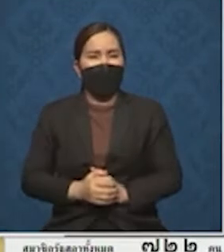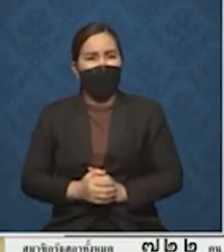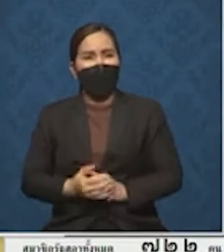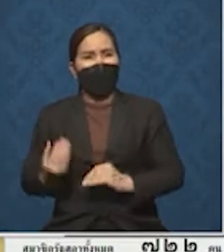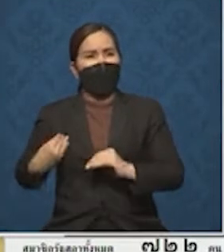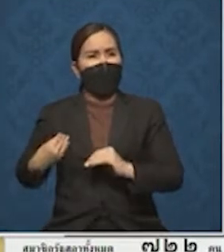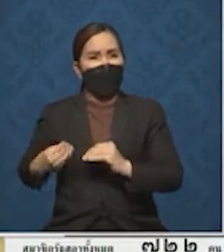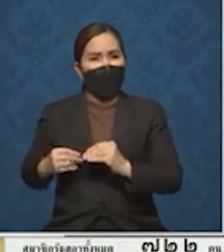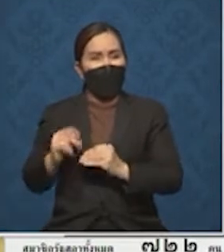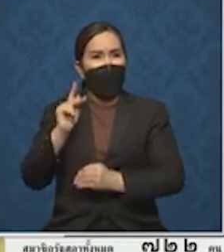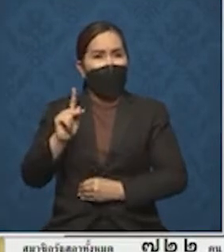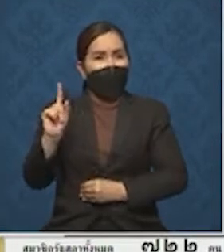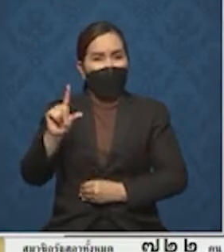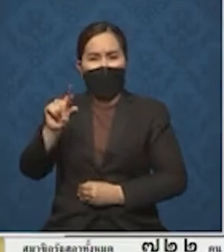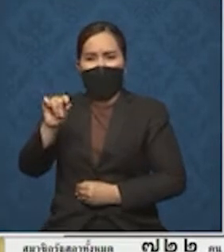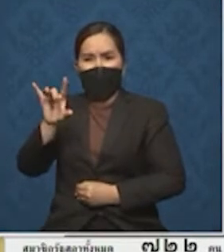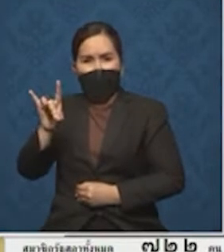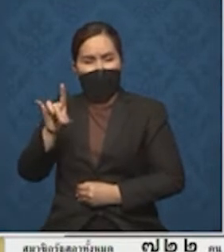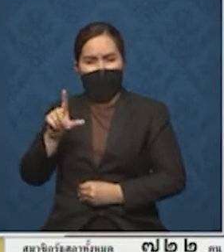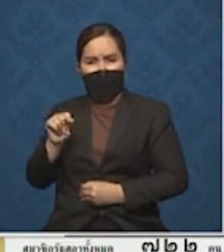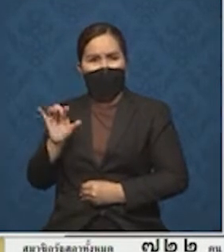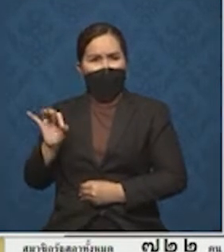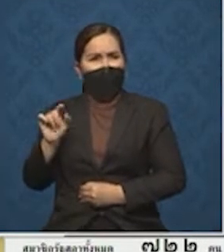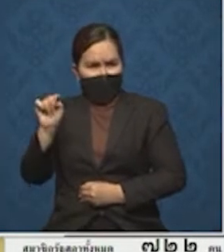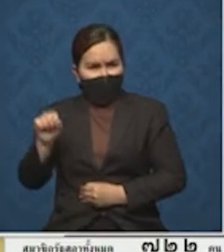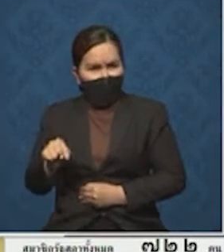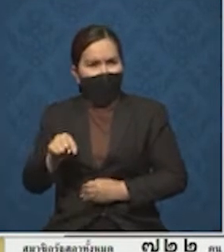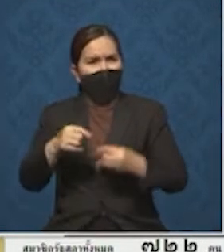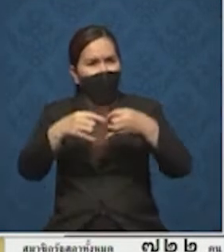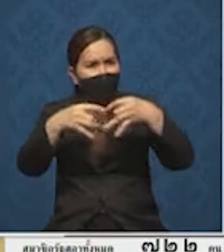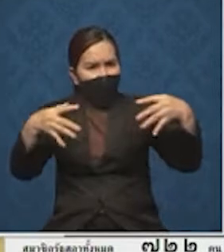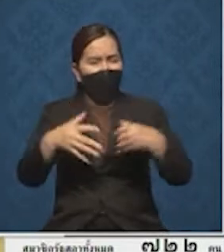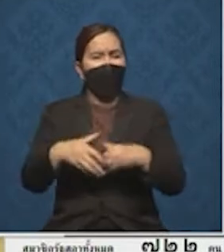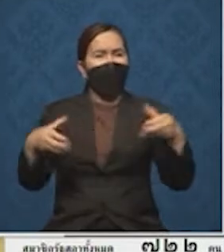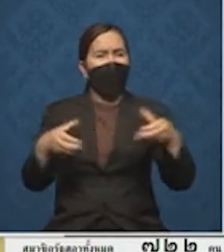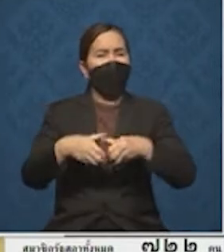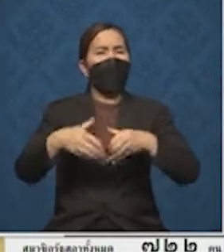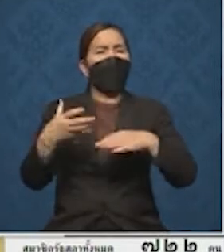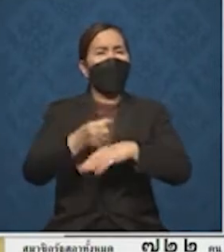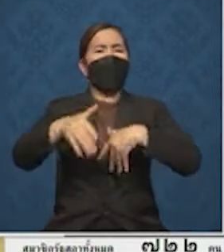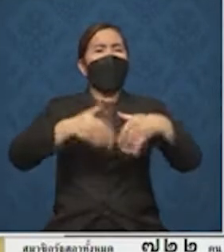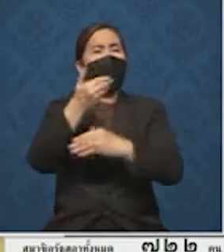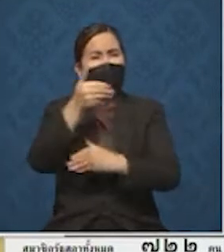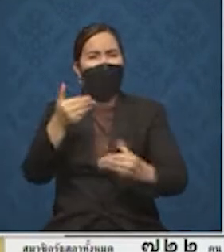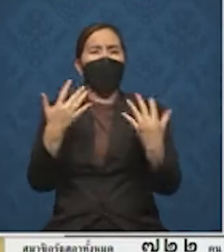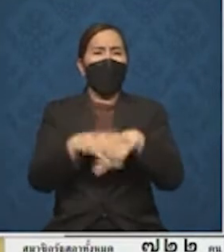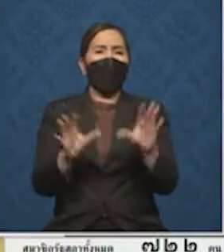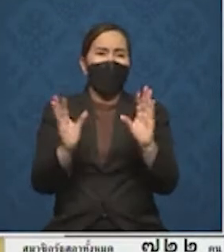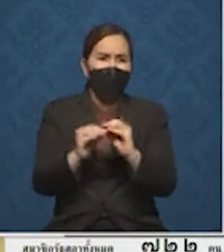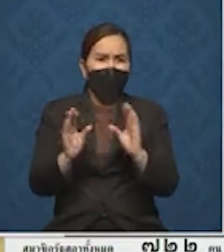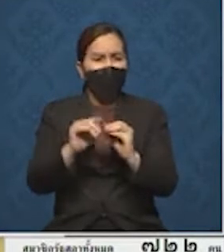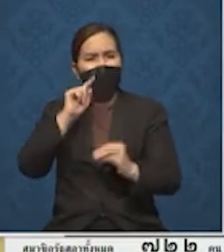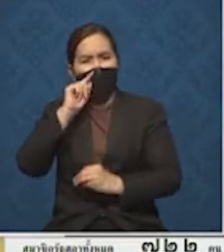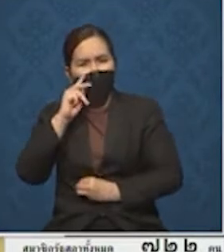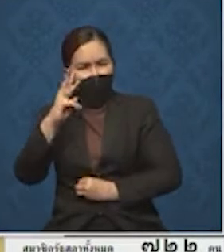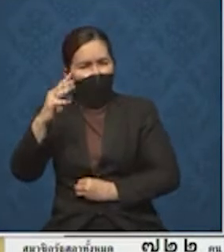ตา 28 กับมาตา 29 มาซึ่งทางพักปัชาตเราได้ประชุมกนหลายรอบเราก็เหนว่า